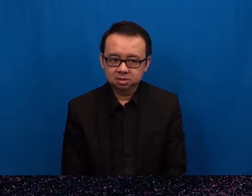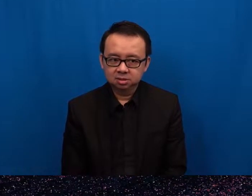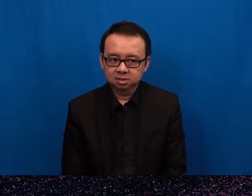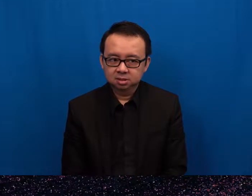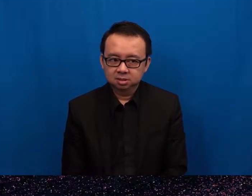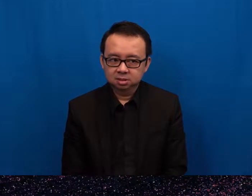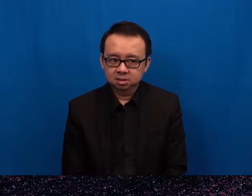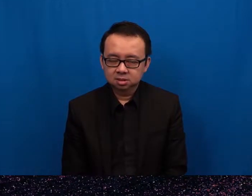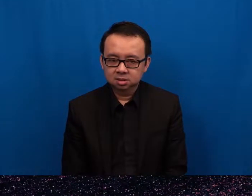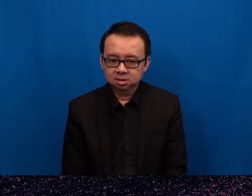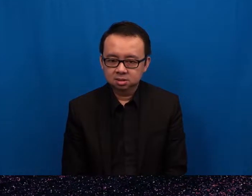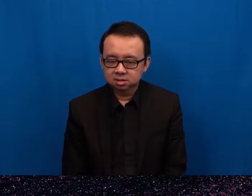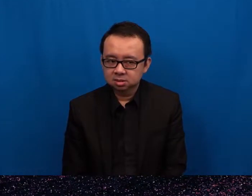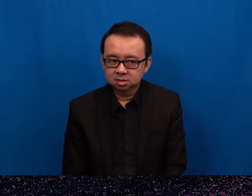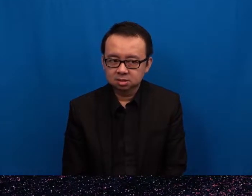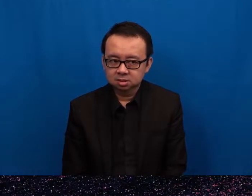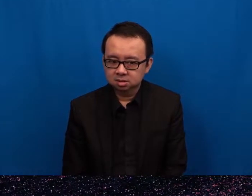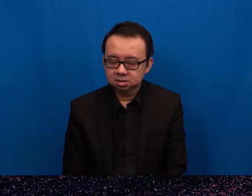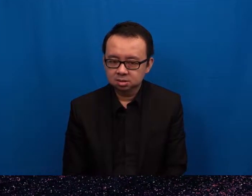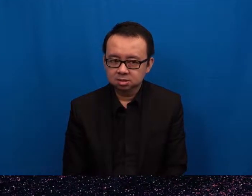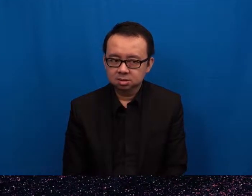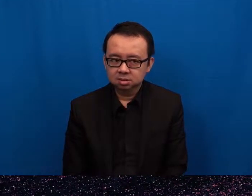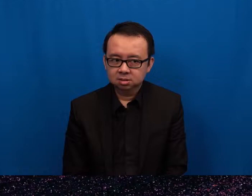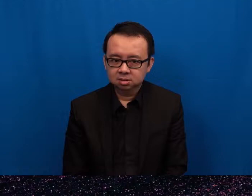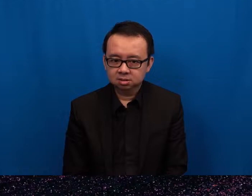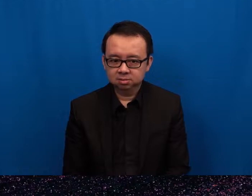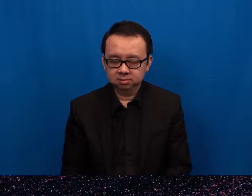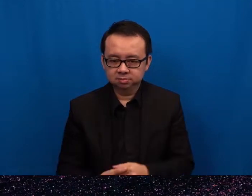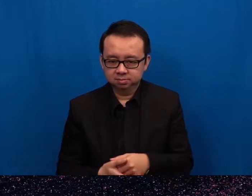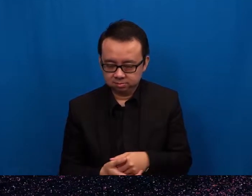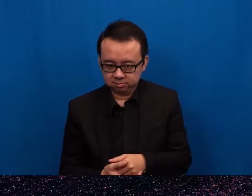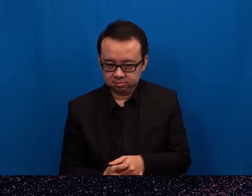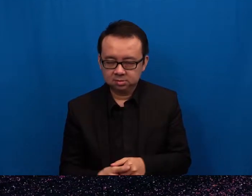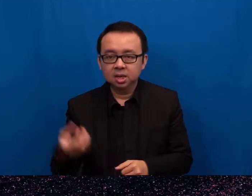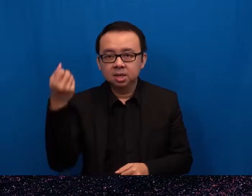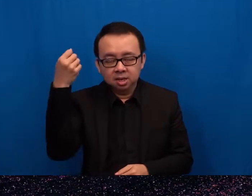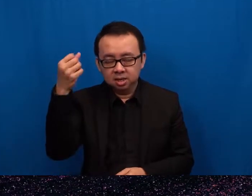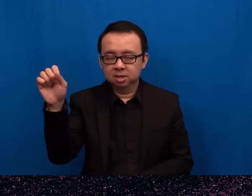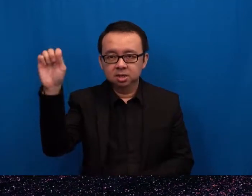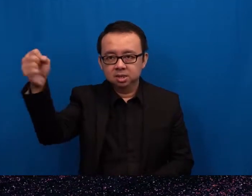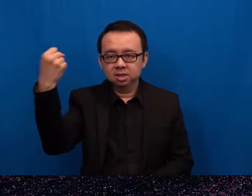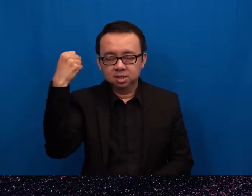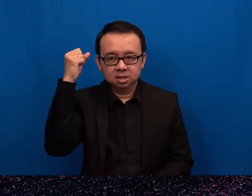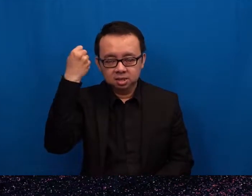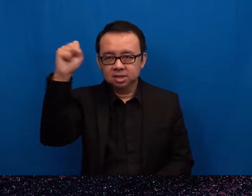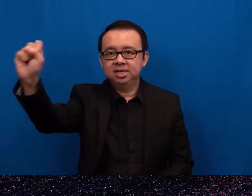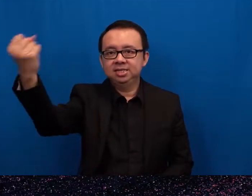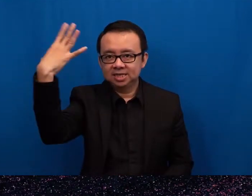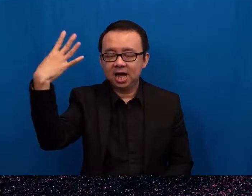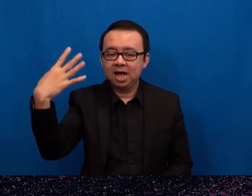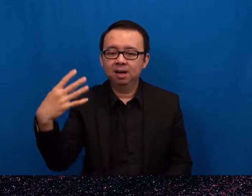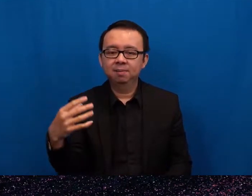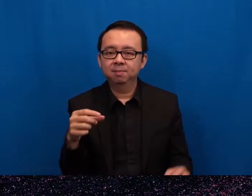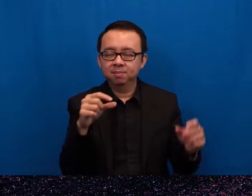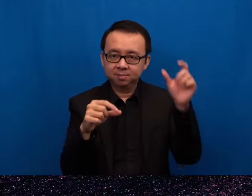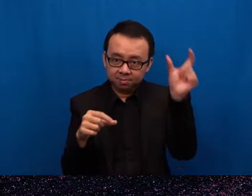Sudahkah kamu mengalami lawatan Allah yang mengubahkan hidupmu? Ketika kamu menjadi percaya, akan tetapi mereka menjawab dia, belum. Bahkan